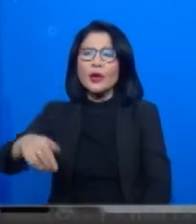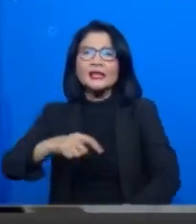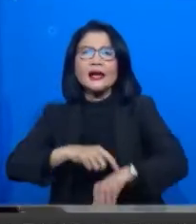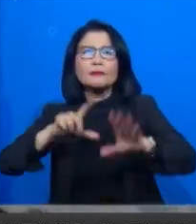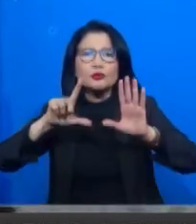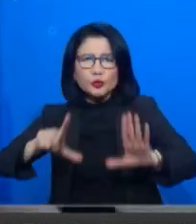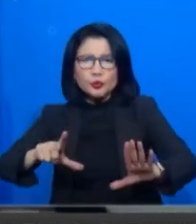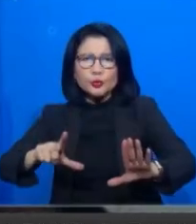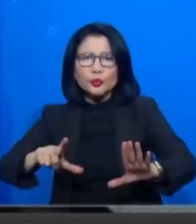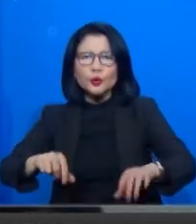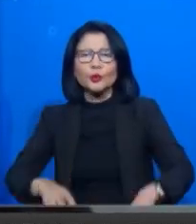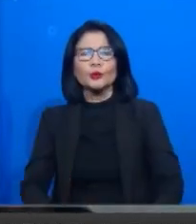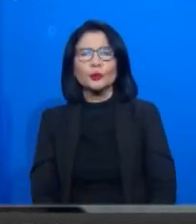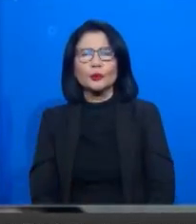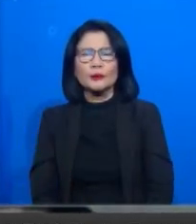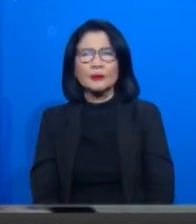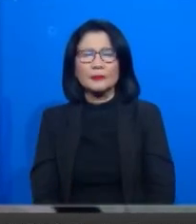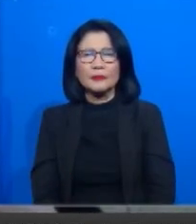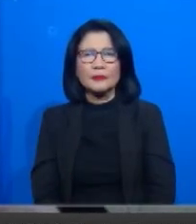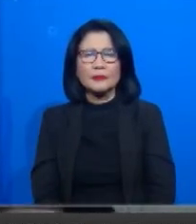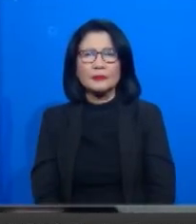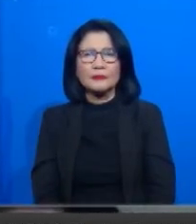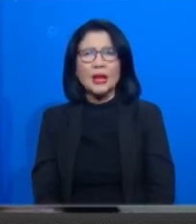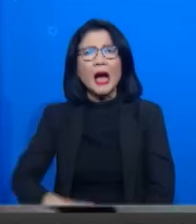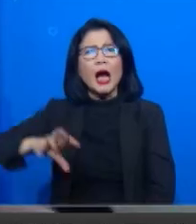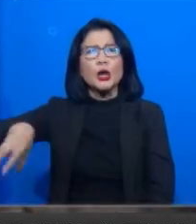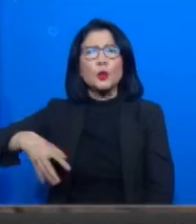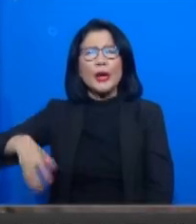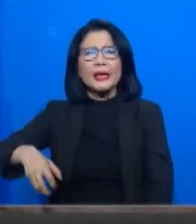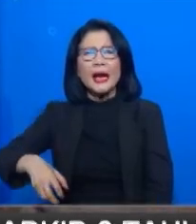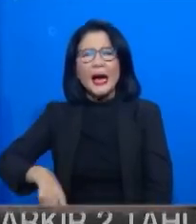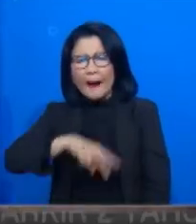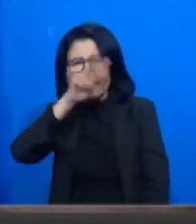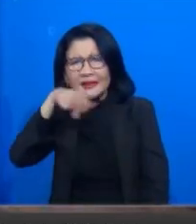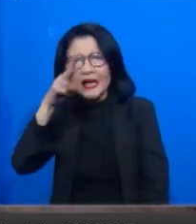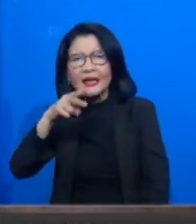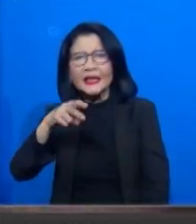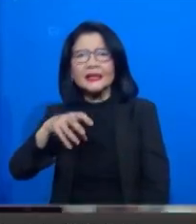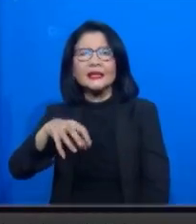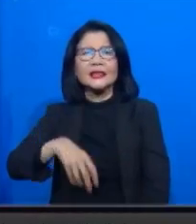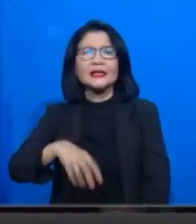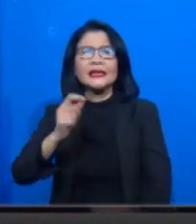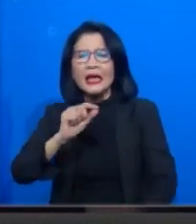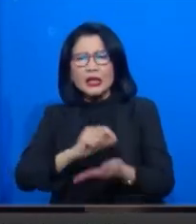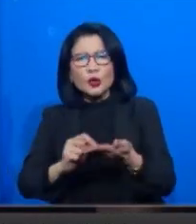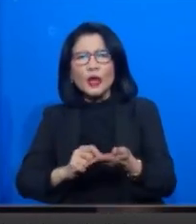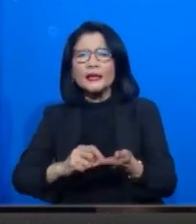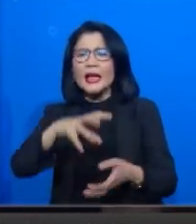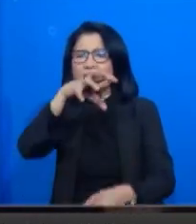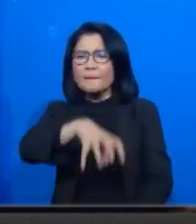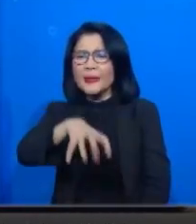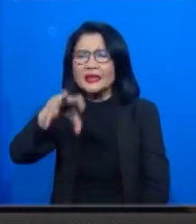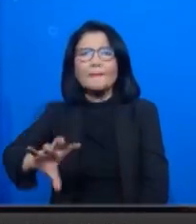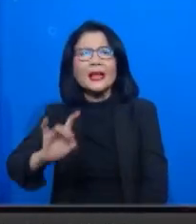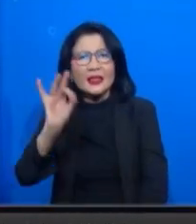tidak kembali hingga larut. Keluarga bahkan sempat mencari di terminal, sekolah, dan sejumlah tempat yang